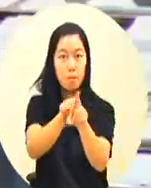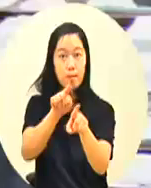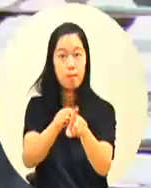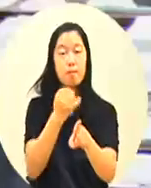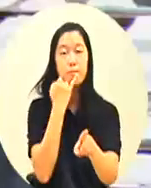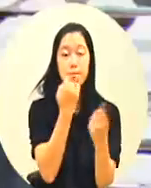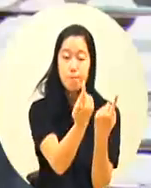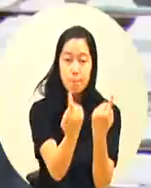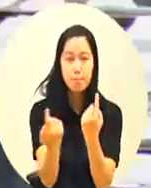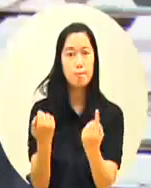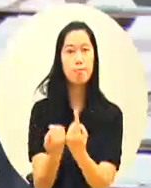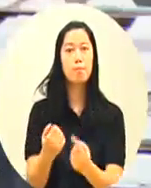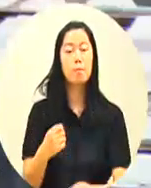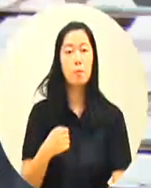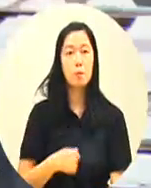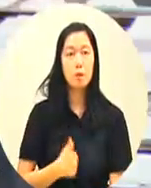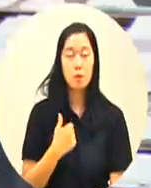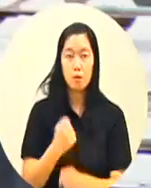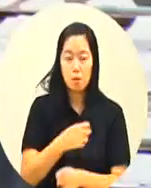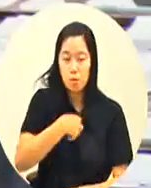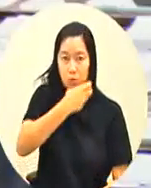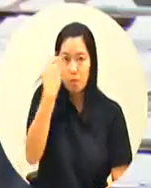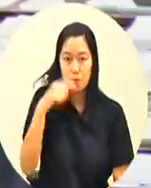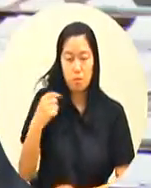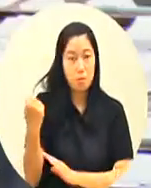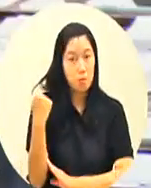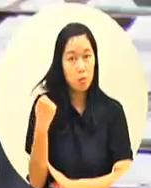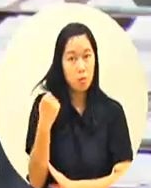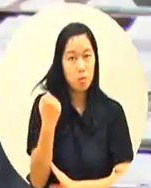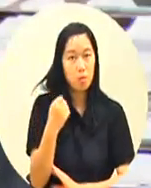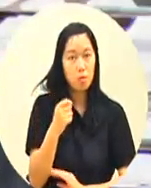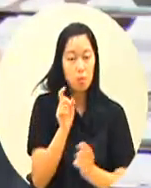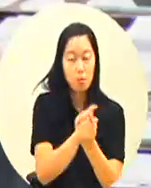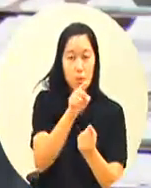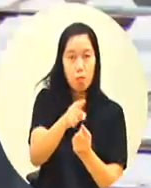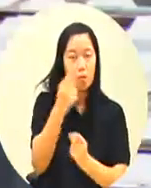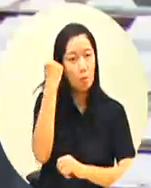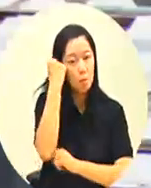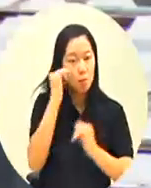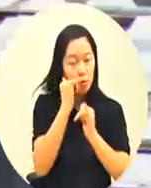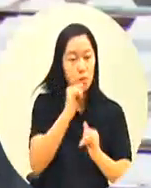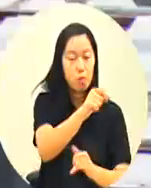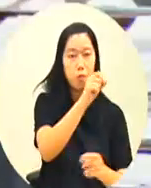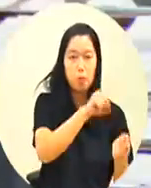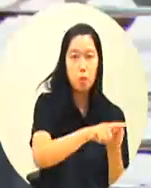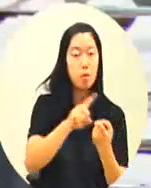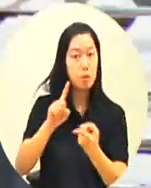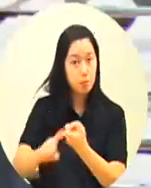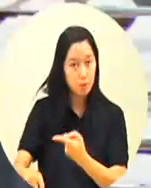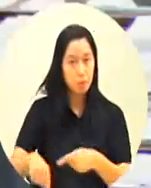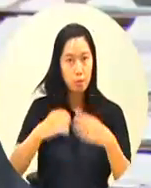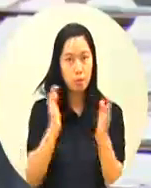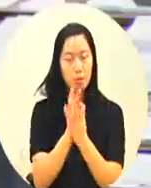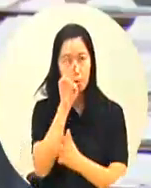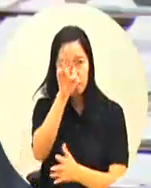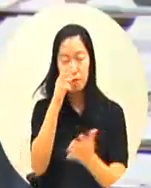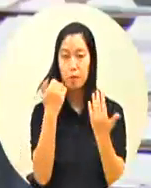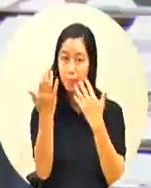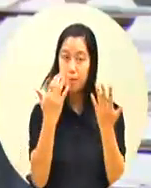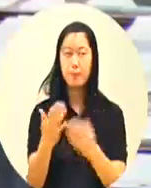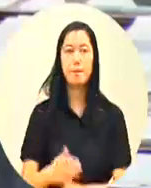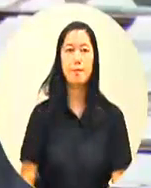较，然后我们才知道到底我们这样的努力其实是对我们的居民是好的还是不好的，其实都可以看得到。